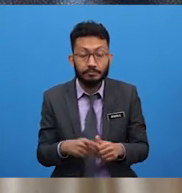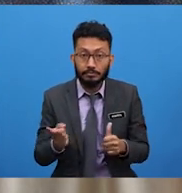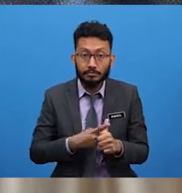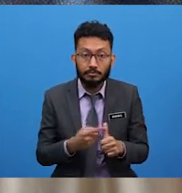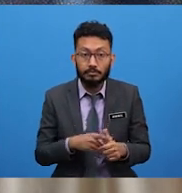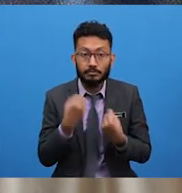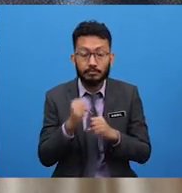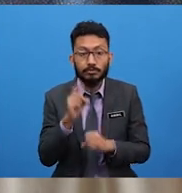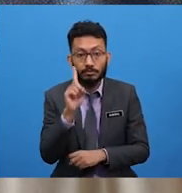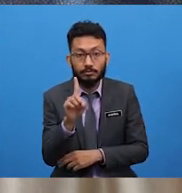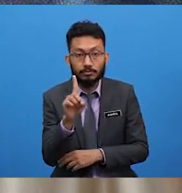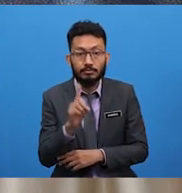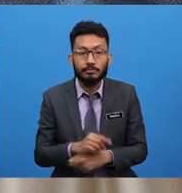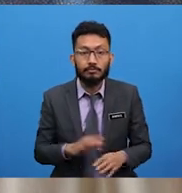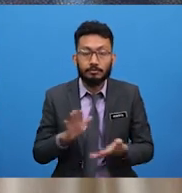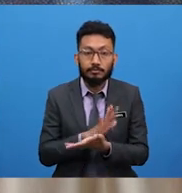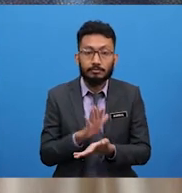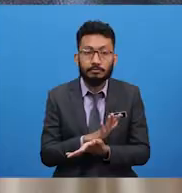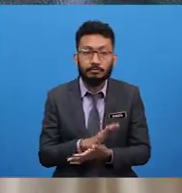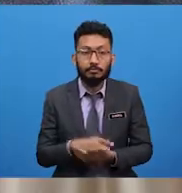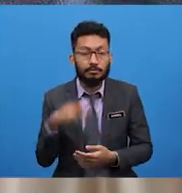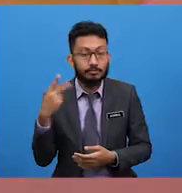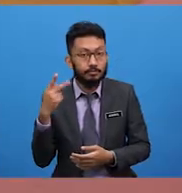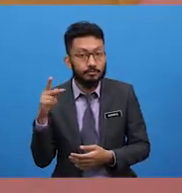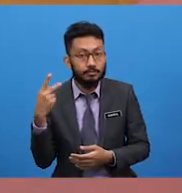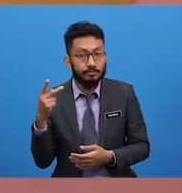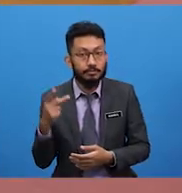sehelai kertas perang dan hamparkan di atas meja.